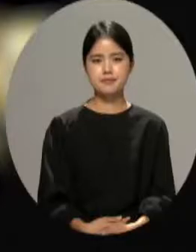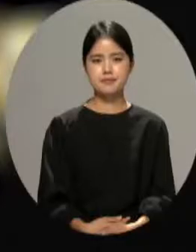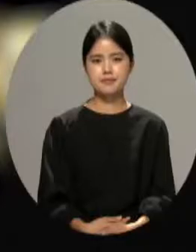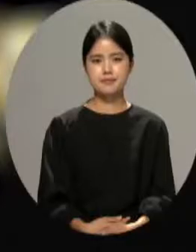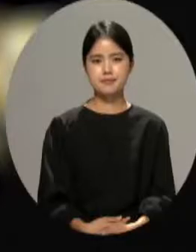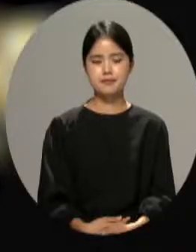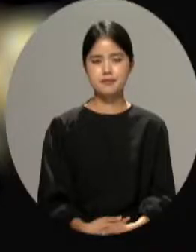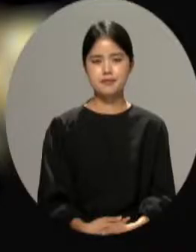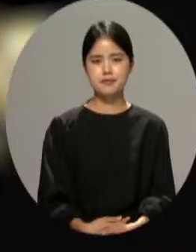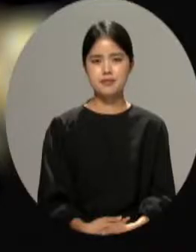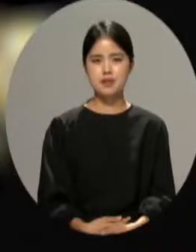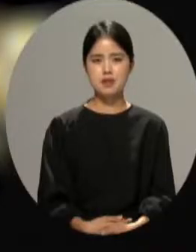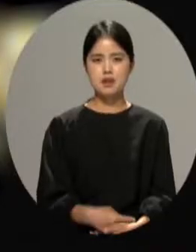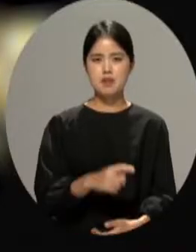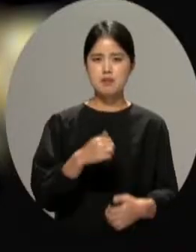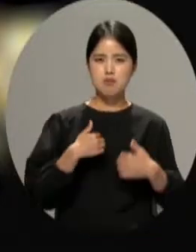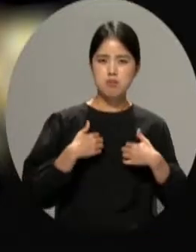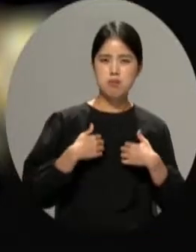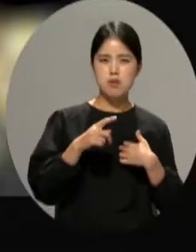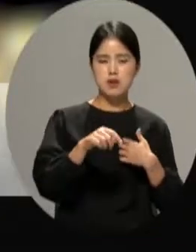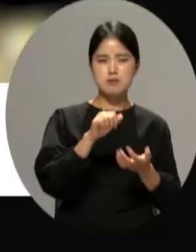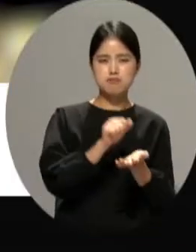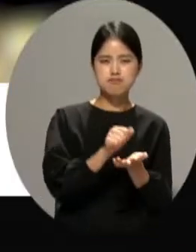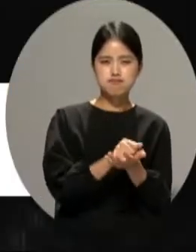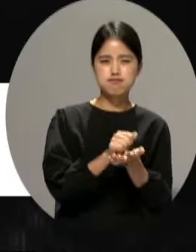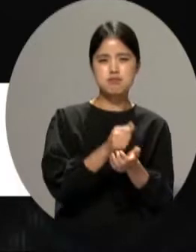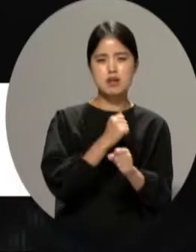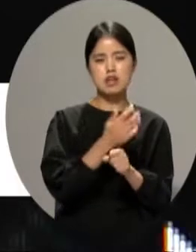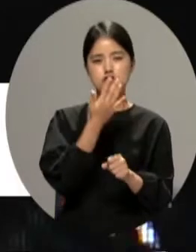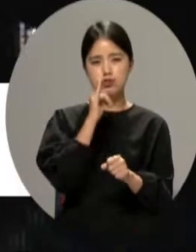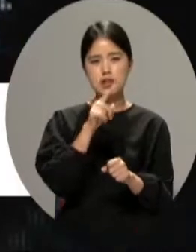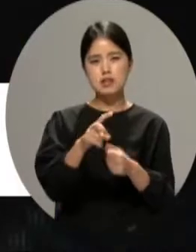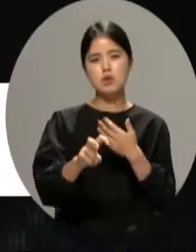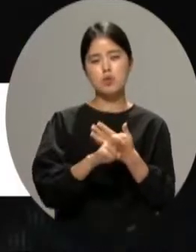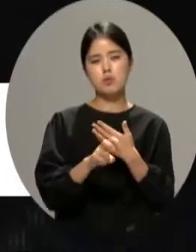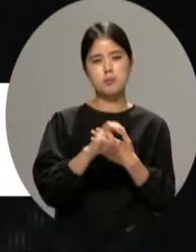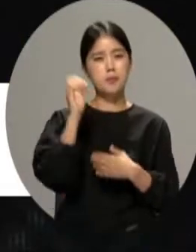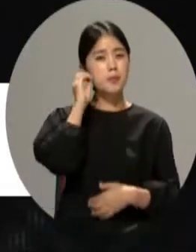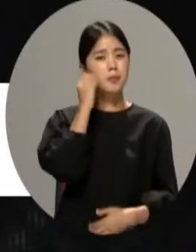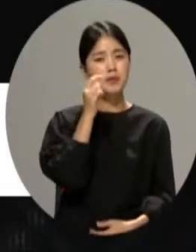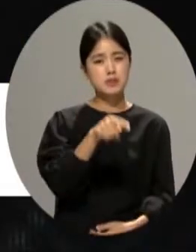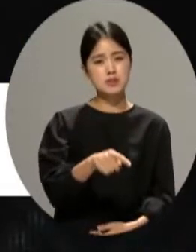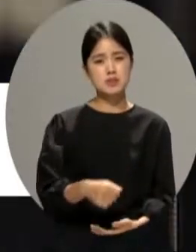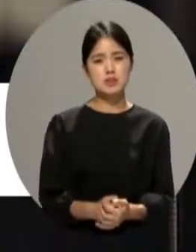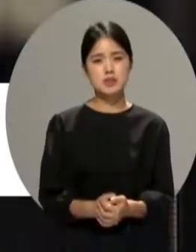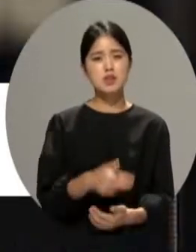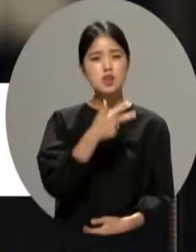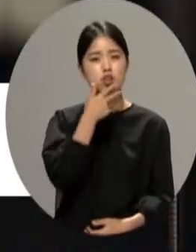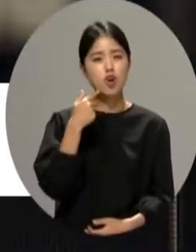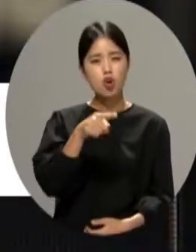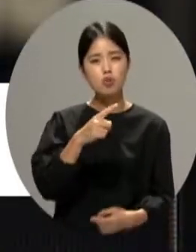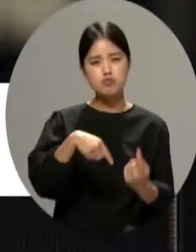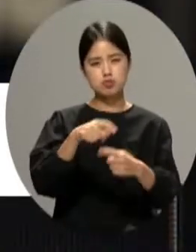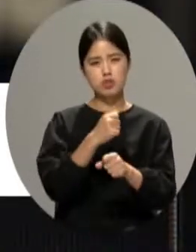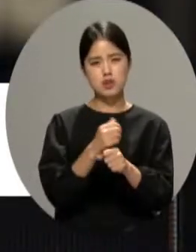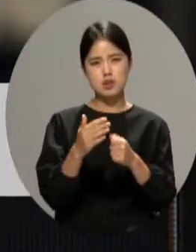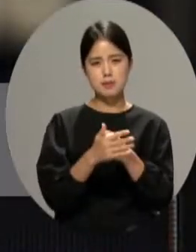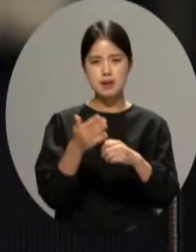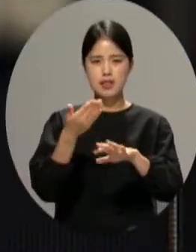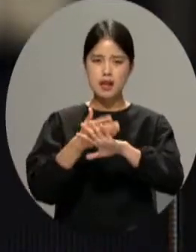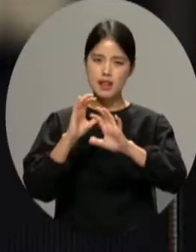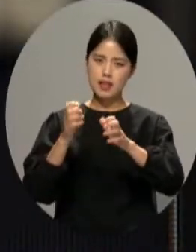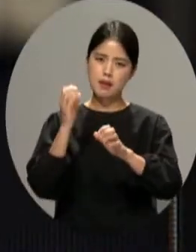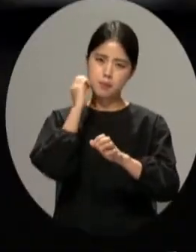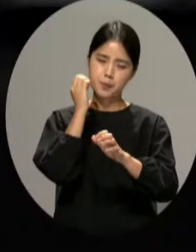스포츠 도박과 슬롯머신 등 을 할 수 있도록 개설된 한 불법 도박사이트 영문으로 운영되고 있어 해외 사이트 처럼